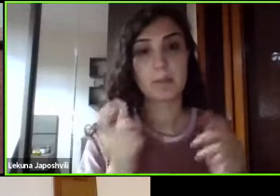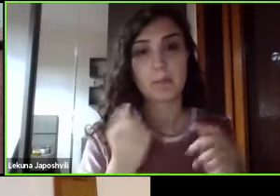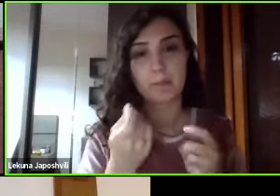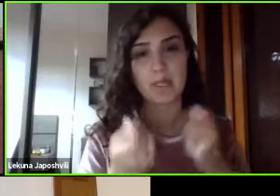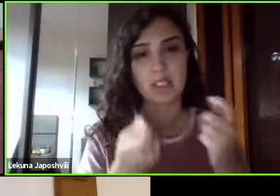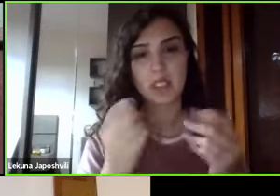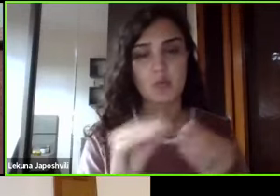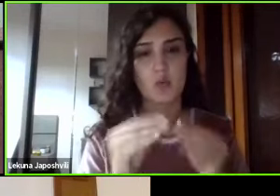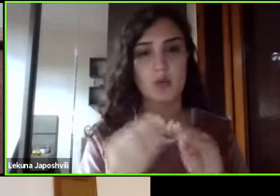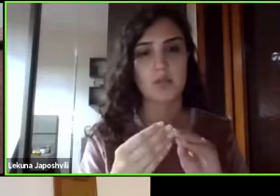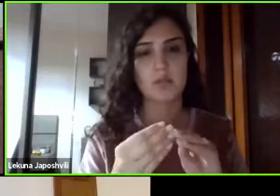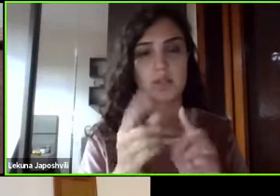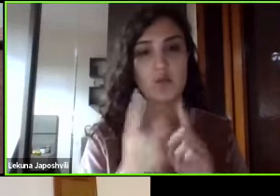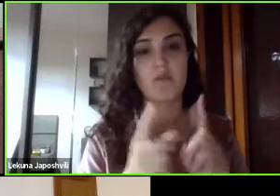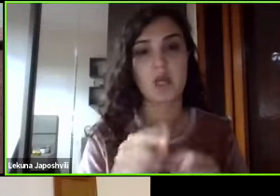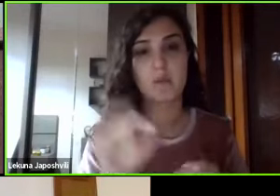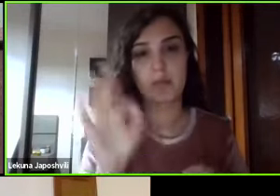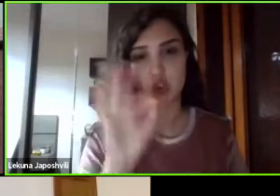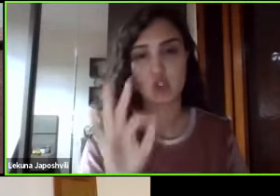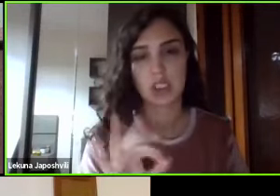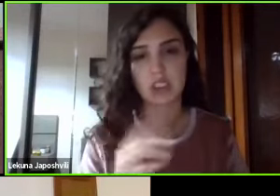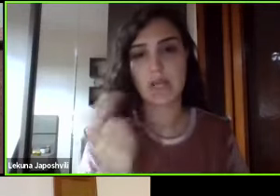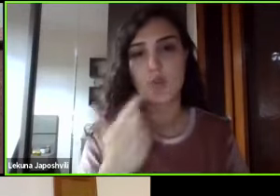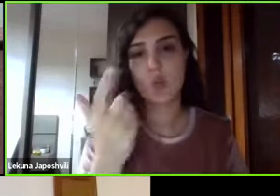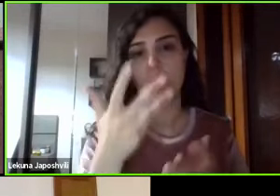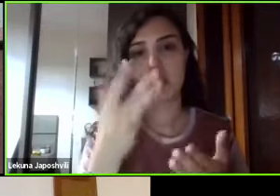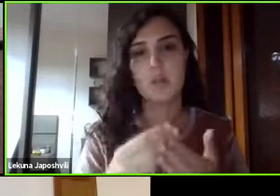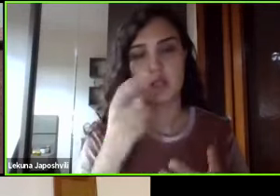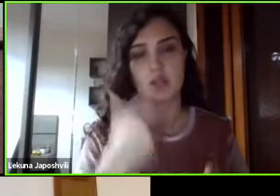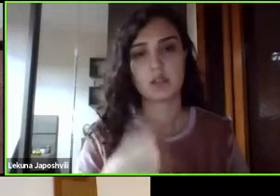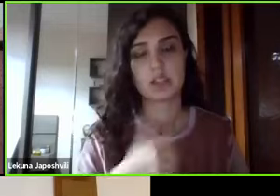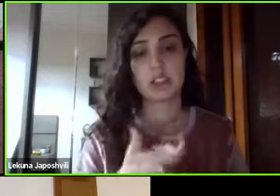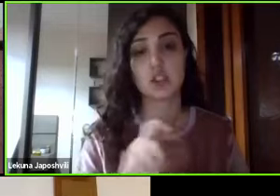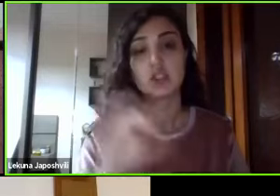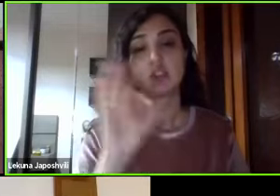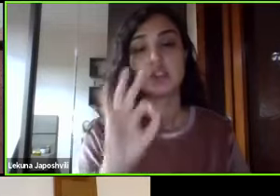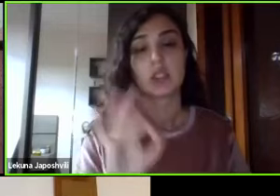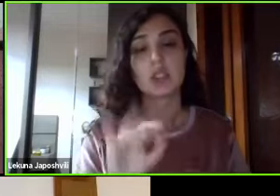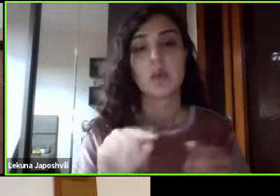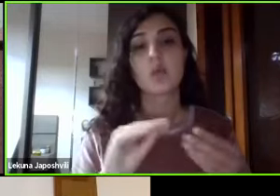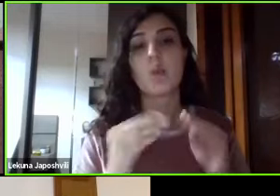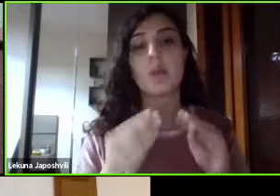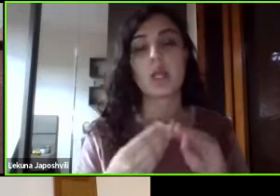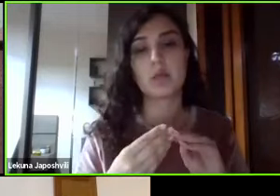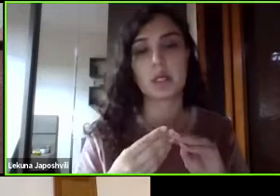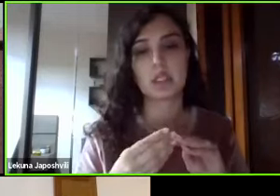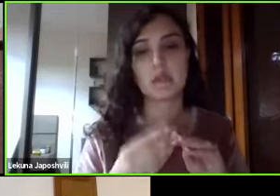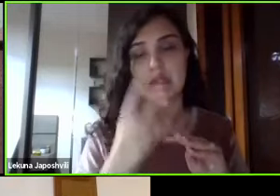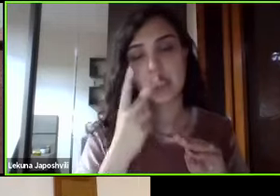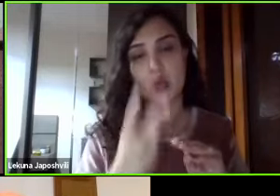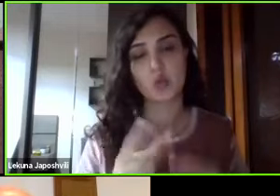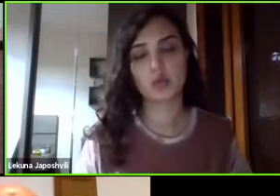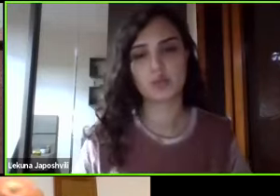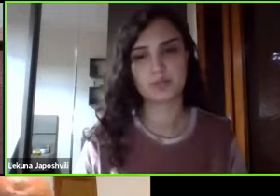ამ პრობლემების მოგვარება ხო ხშირად დამოუკიდებლად გვიწევს. ძალიან ხშირად ამ პრობლემას, აი ნახოთ, აი ავიღოთ ახლა თქვენი აზრით,